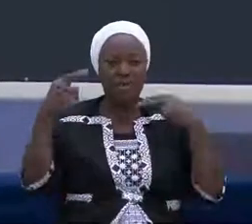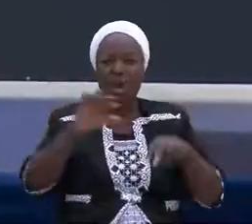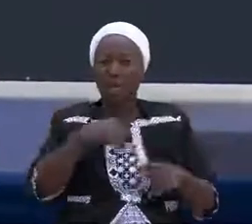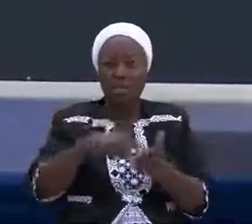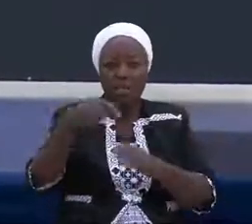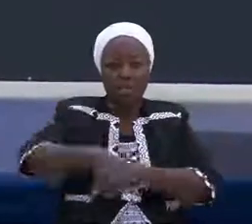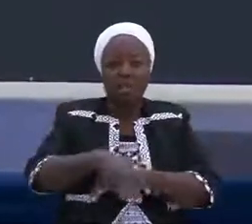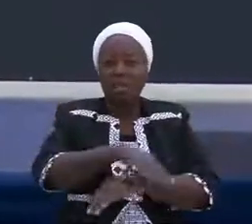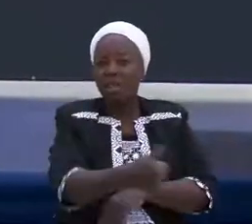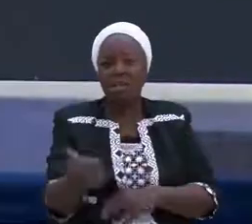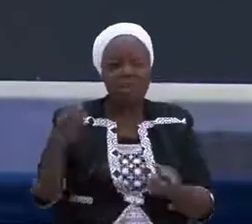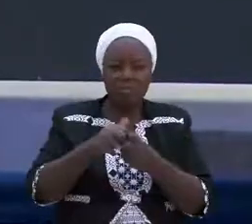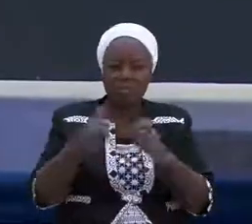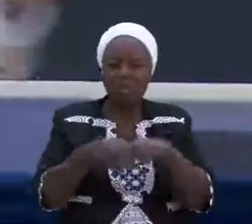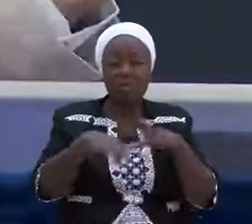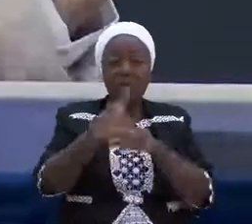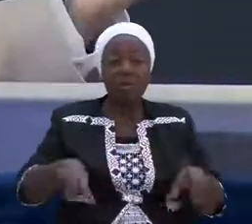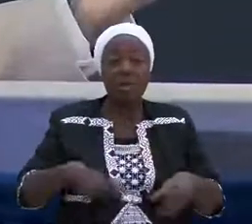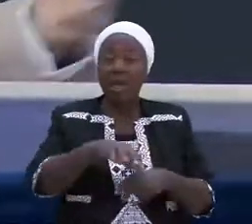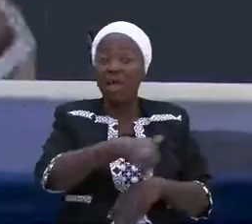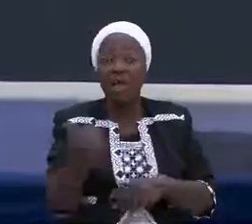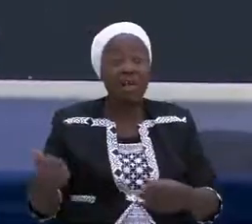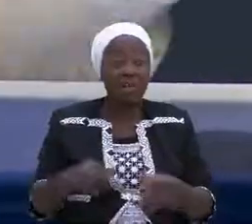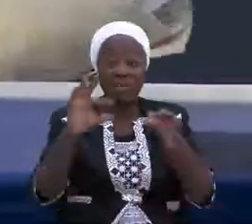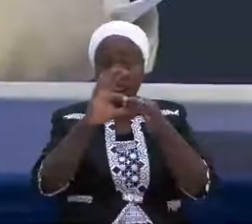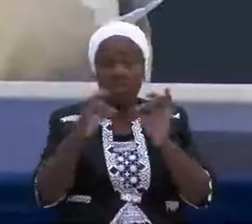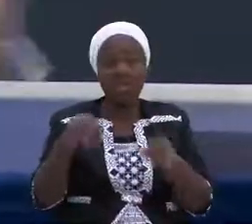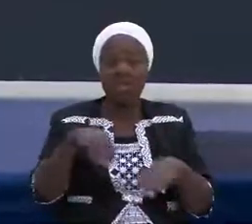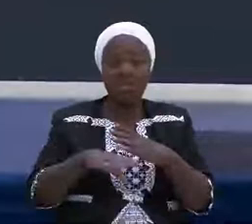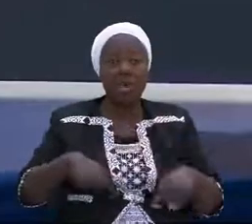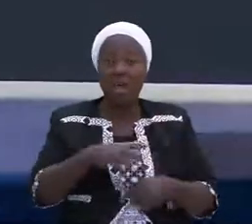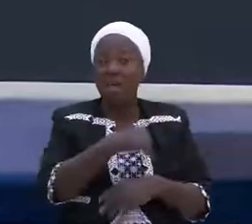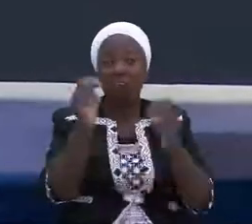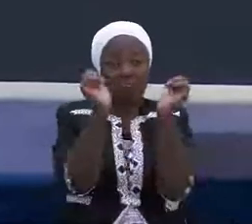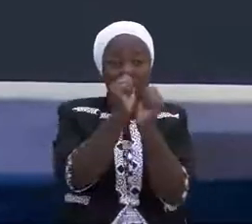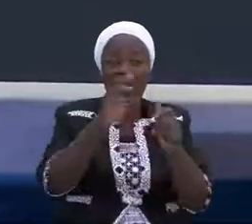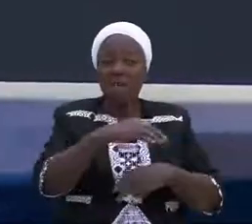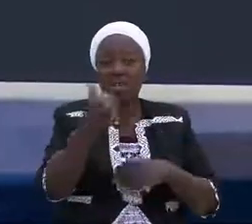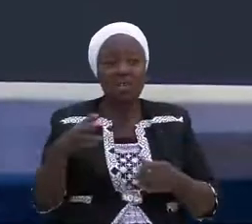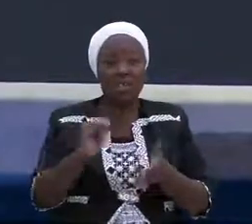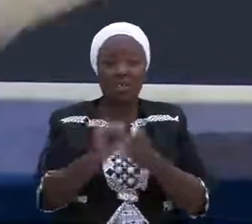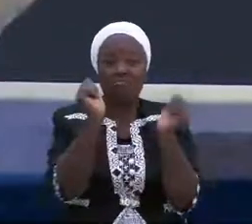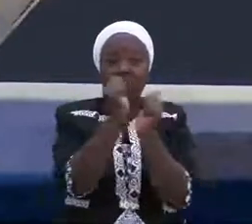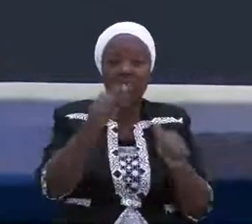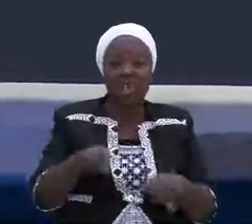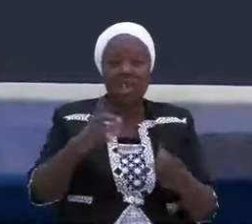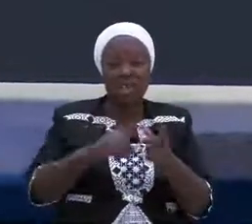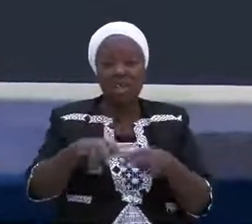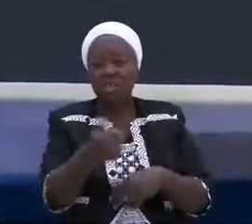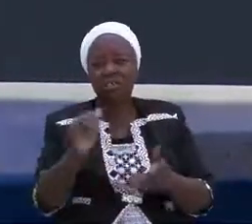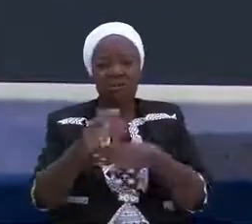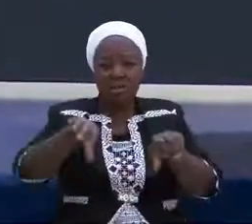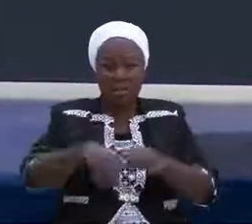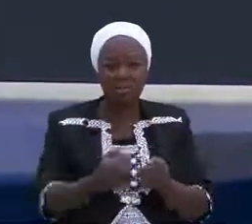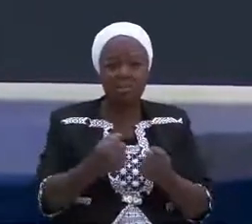Et ce soir, tout problème dans ta vie, toute chaîne, tout lien, tout ce qui te lie, tout